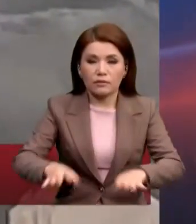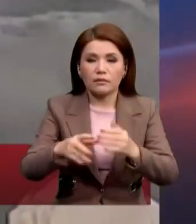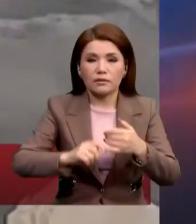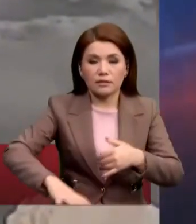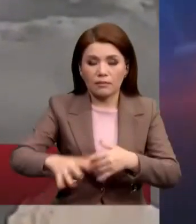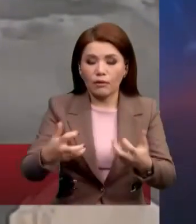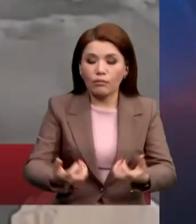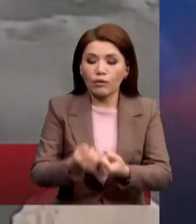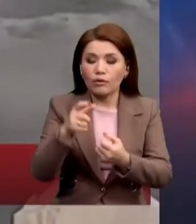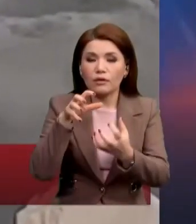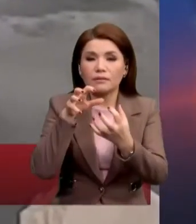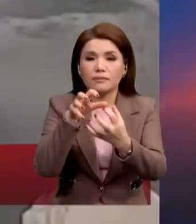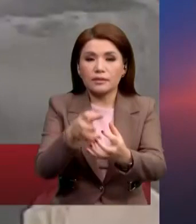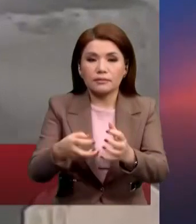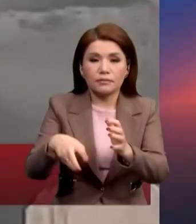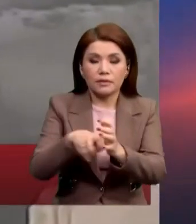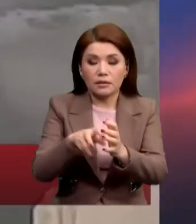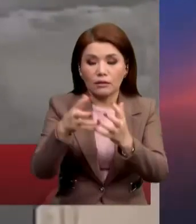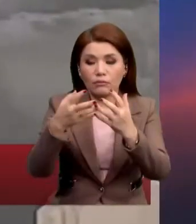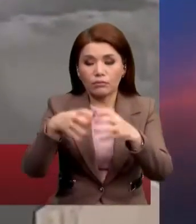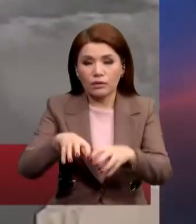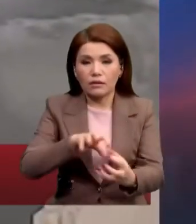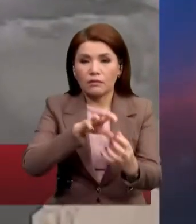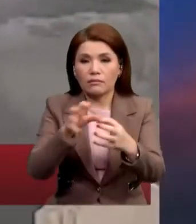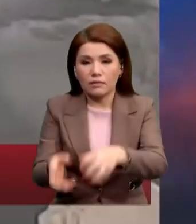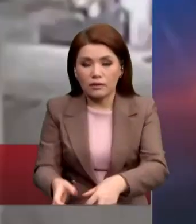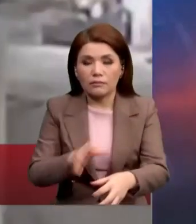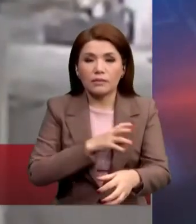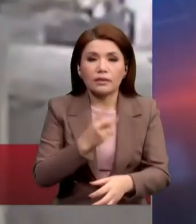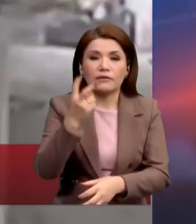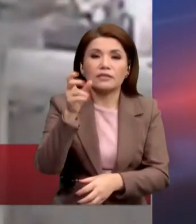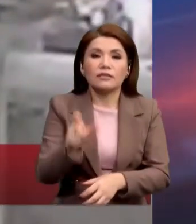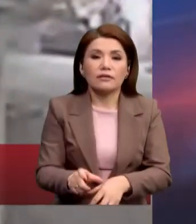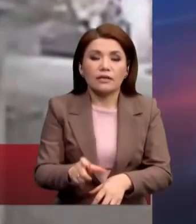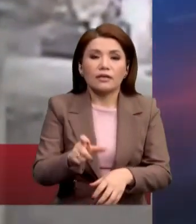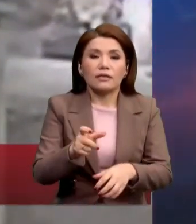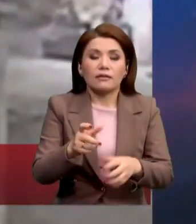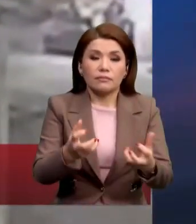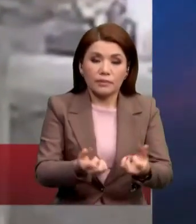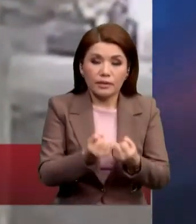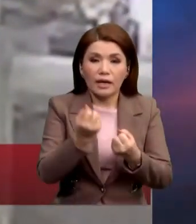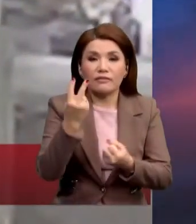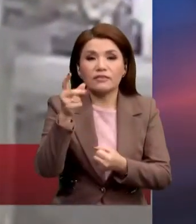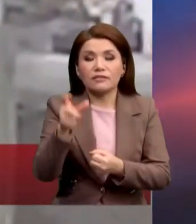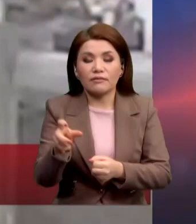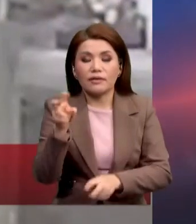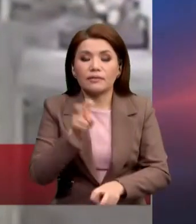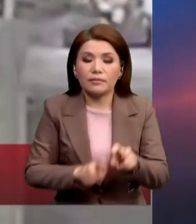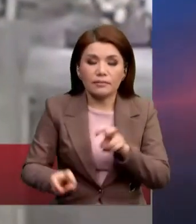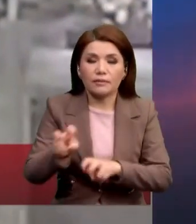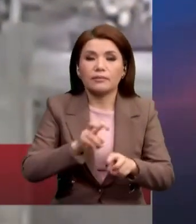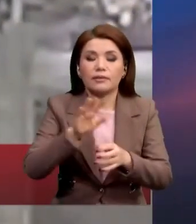болған құтқарушылар мінген автобус құлап кетті. Екі адамның денесі ертеңінде табылған, тағы екеуі әлі іздестіріліп